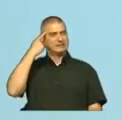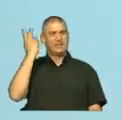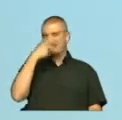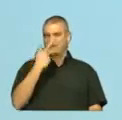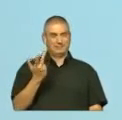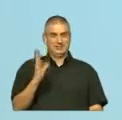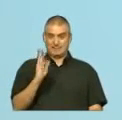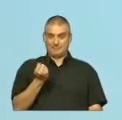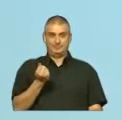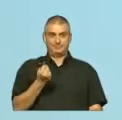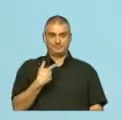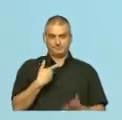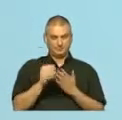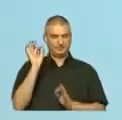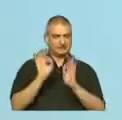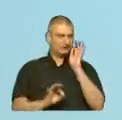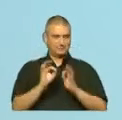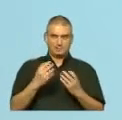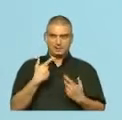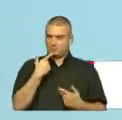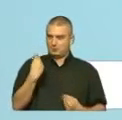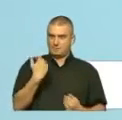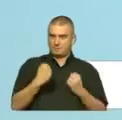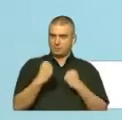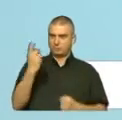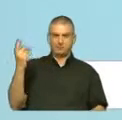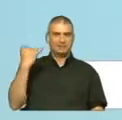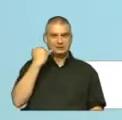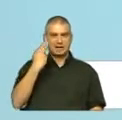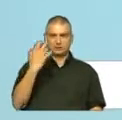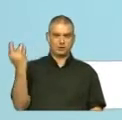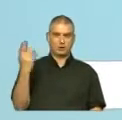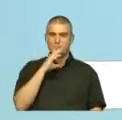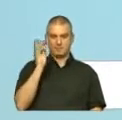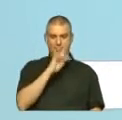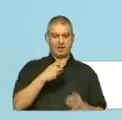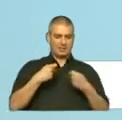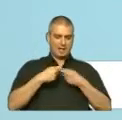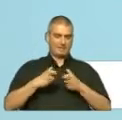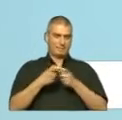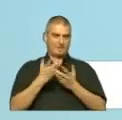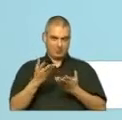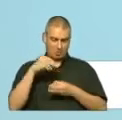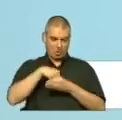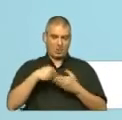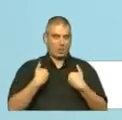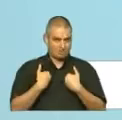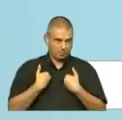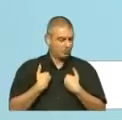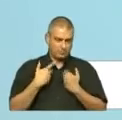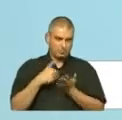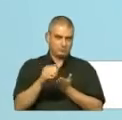שהמשך ההסתה והדברים המאוד קשים שהרצוג אומר כלפי חברי מפלגתו ובהם אני